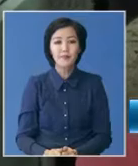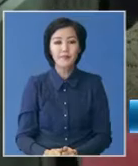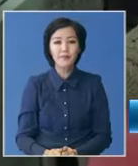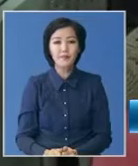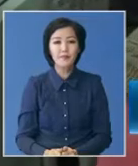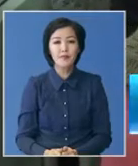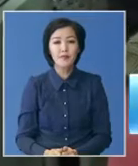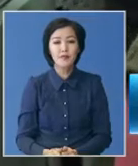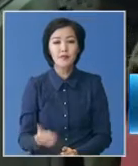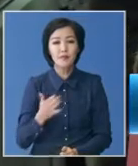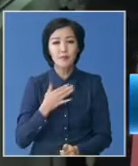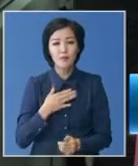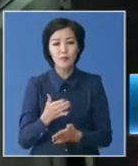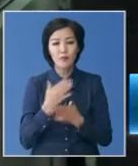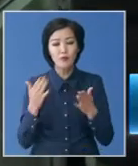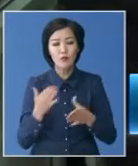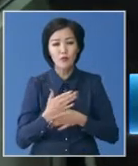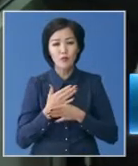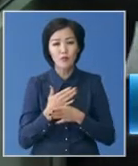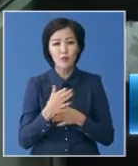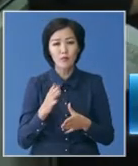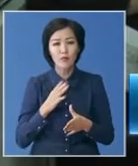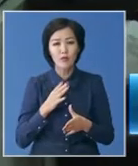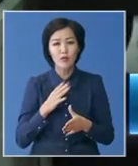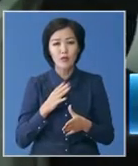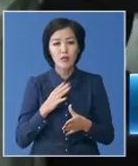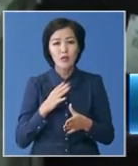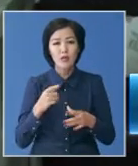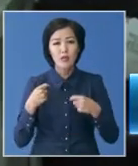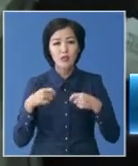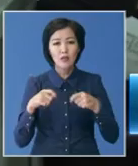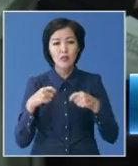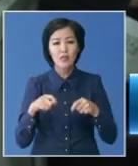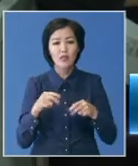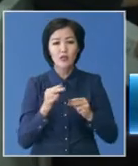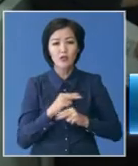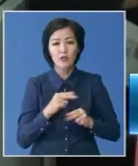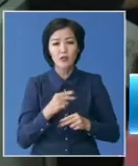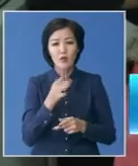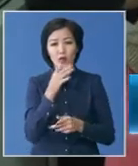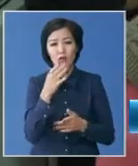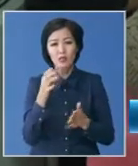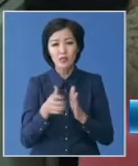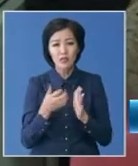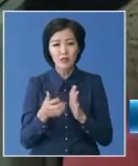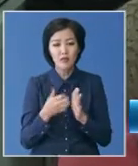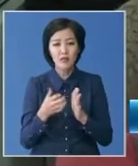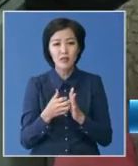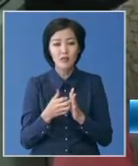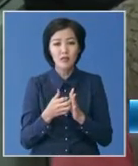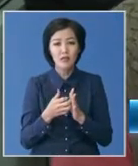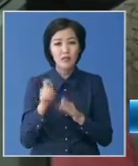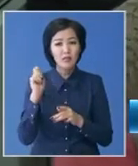Бізге үлкен көмек болды, міне көп кісілер саудада жүргенде мысалы жұмыстар қолдар тимейді, осындай неге көбінесе